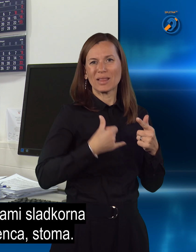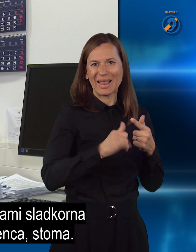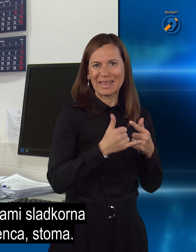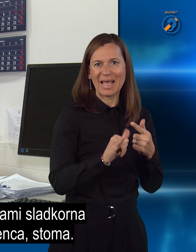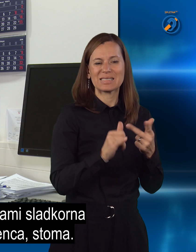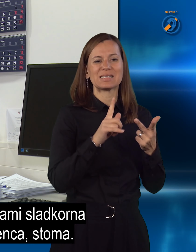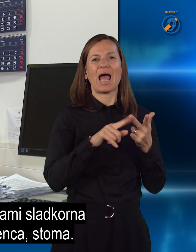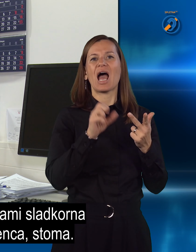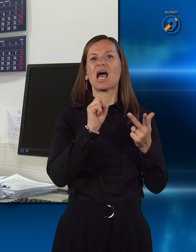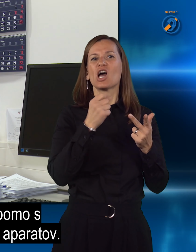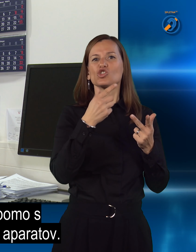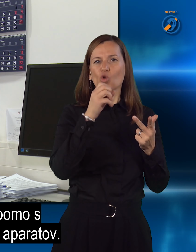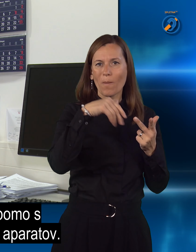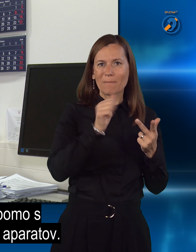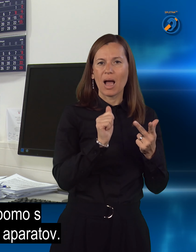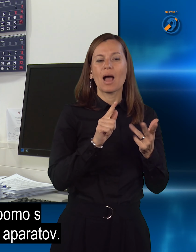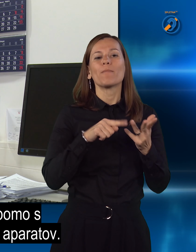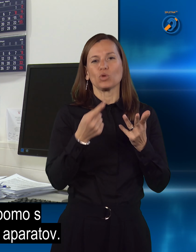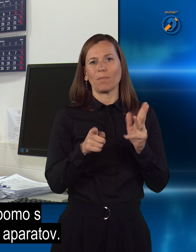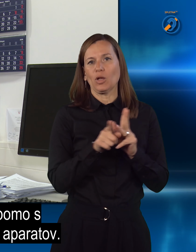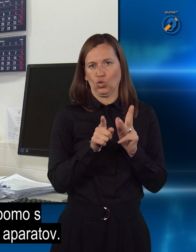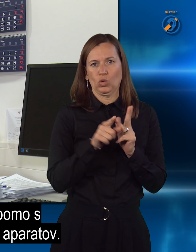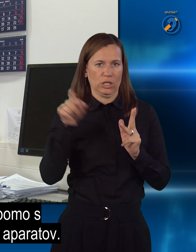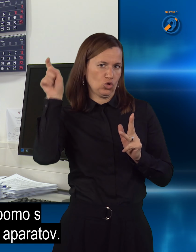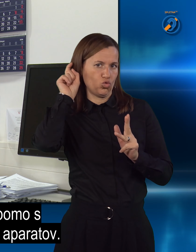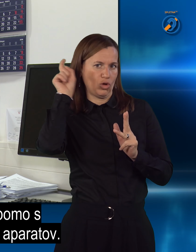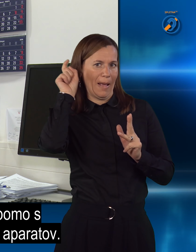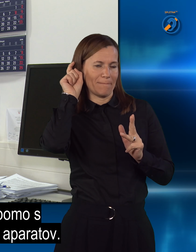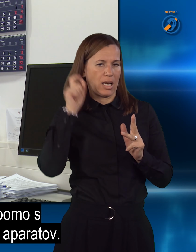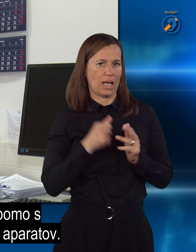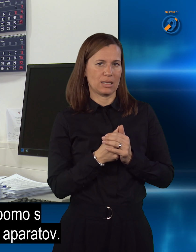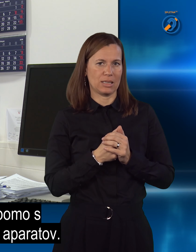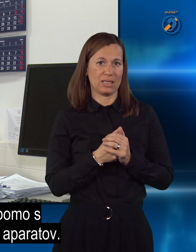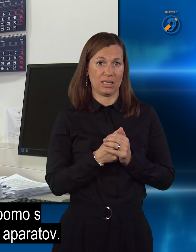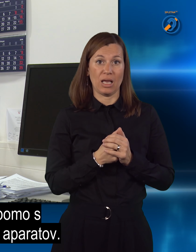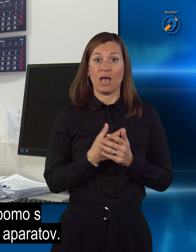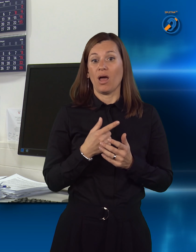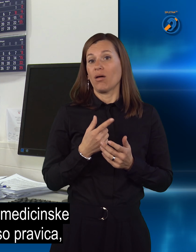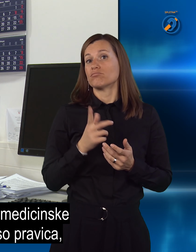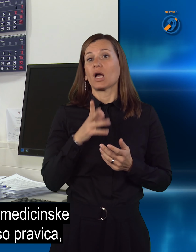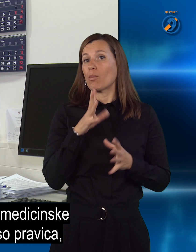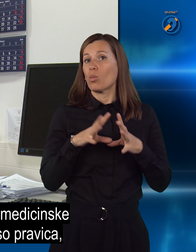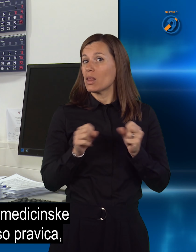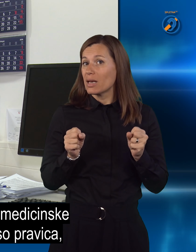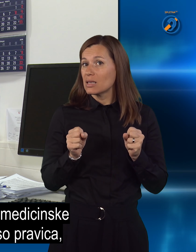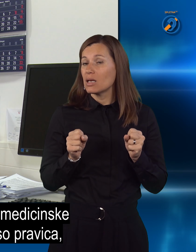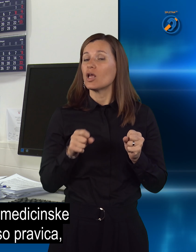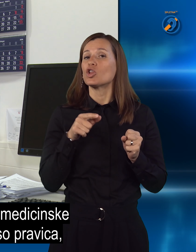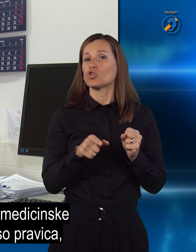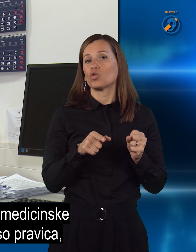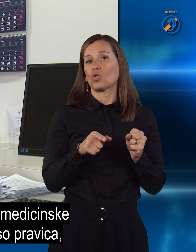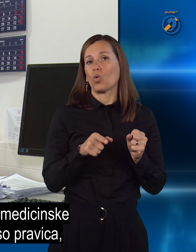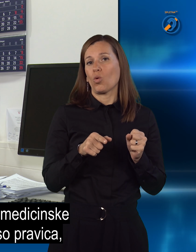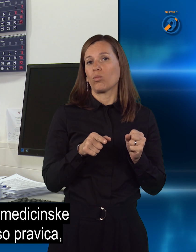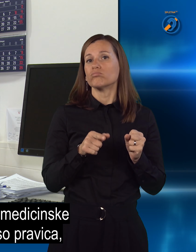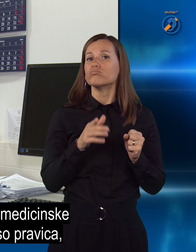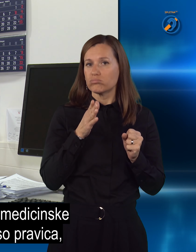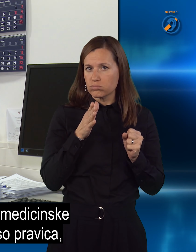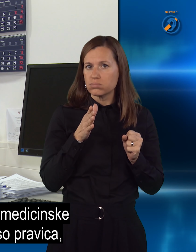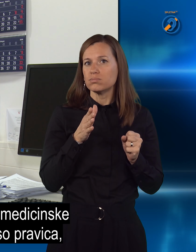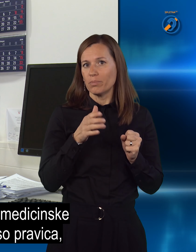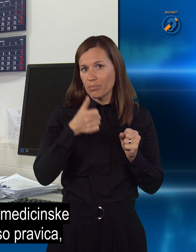stoma, potem pa nadaljevali tudi z skupino slušnih aparatov. Aktivnosti v tem delu pa pomenijo, da